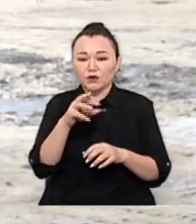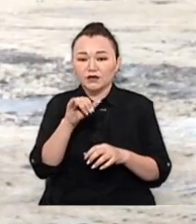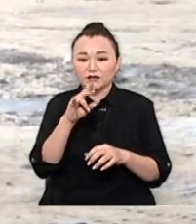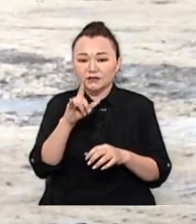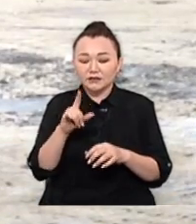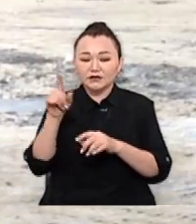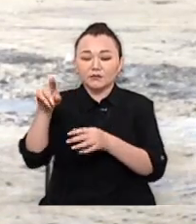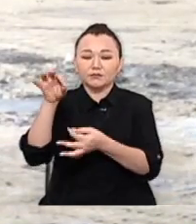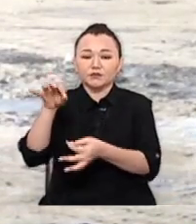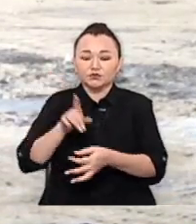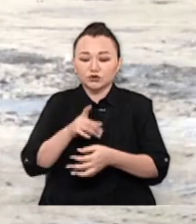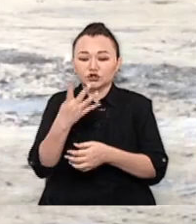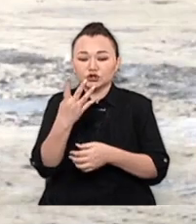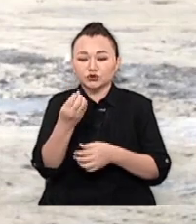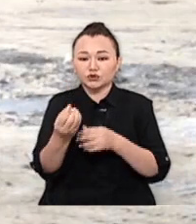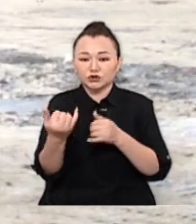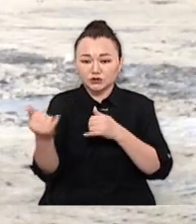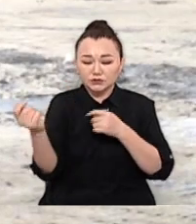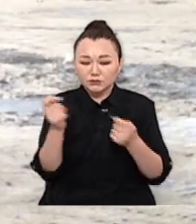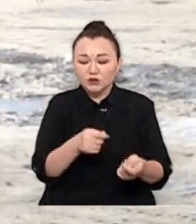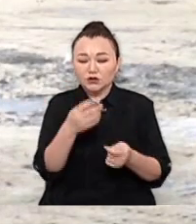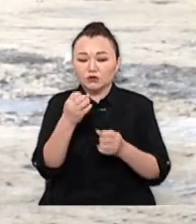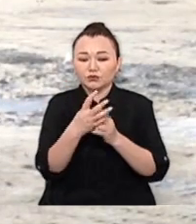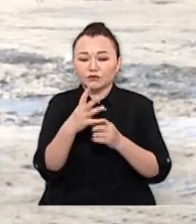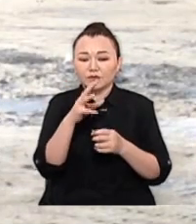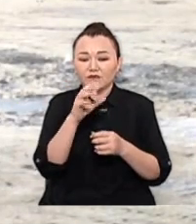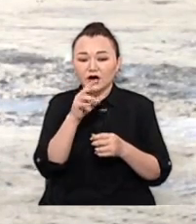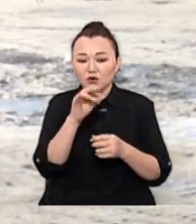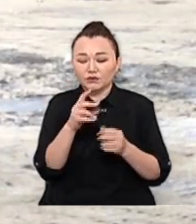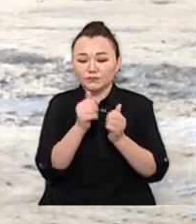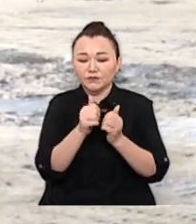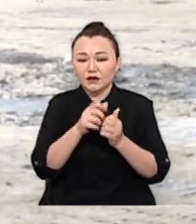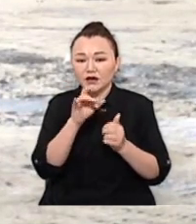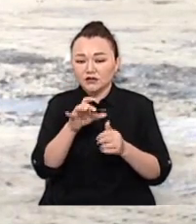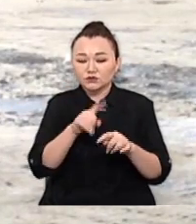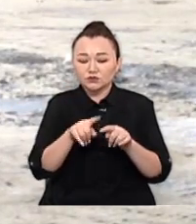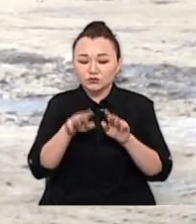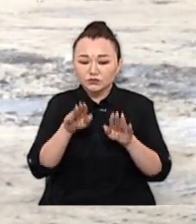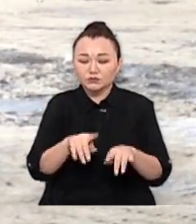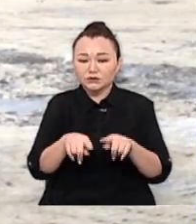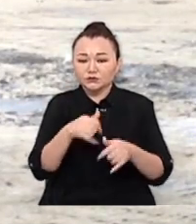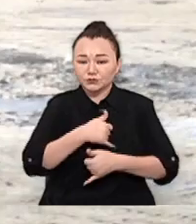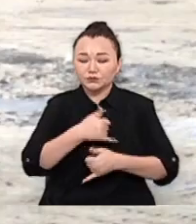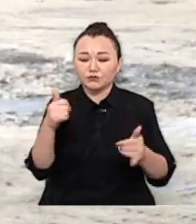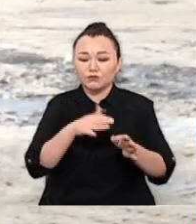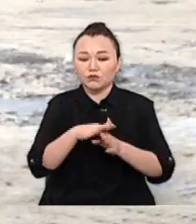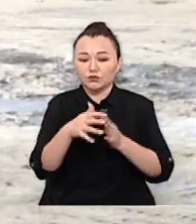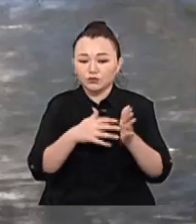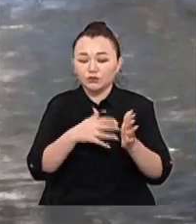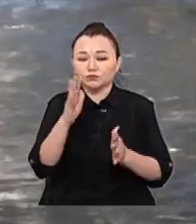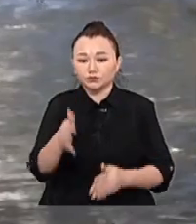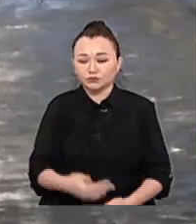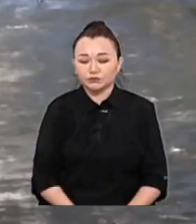тұр. Төртеуі жолда келе жатыр. Тағы 14 вагон Арыстың маңына жақындап қалды. Жергілікті халықты жуық арада көмірмен түгелдей қамтитын